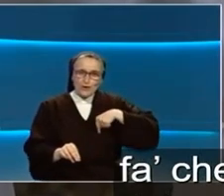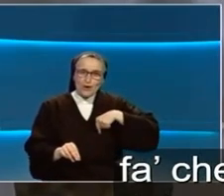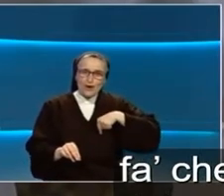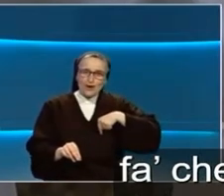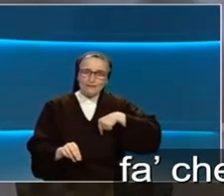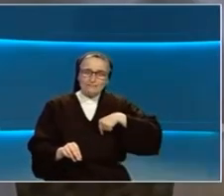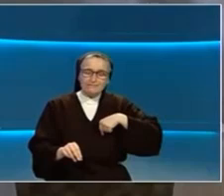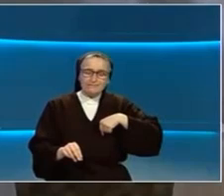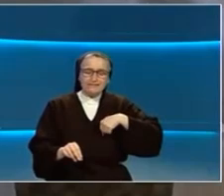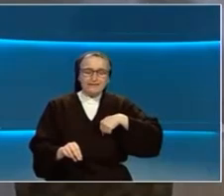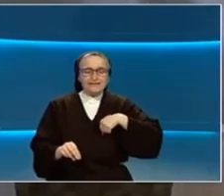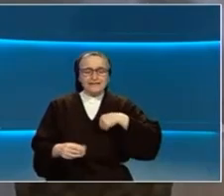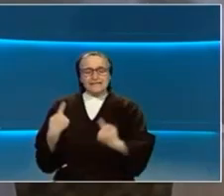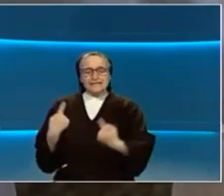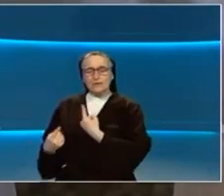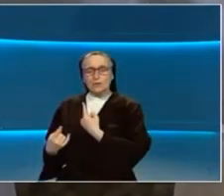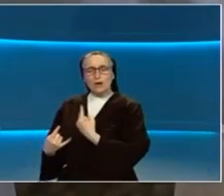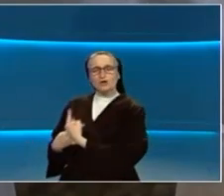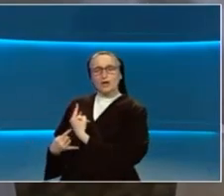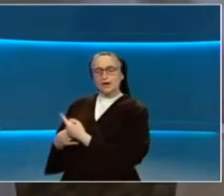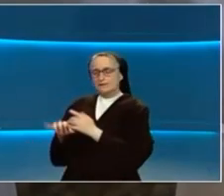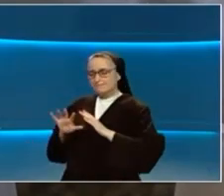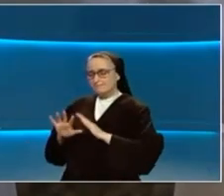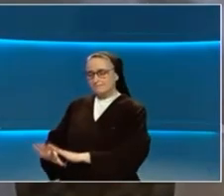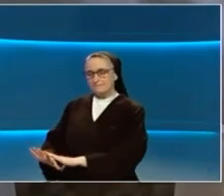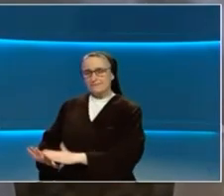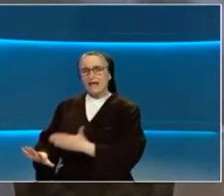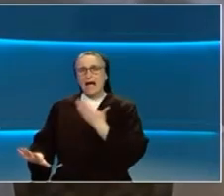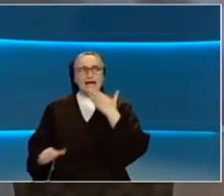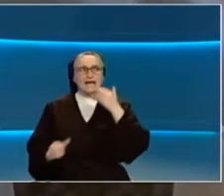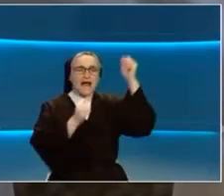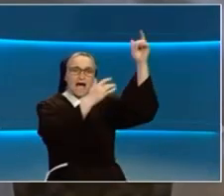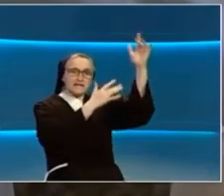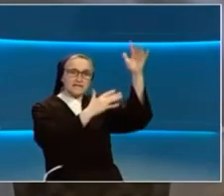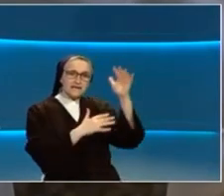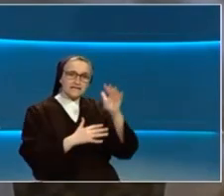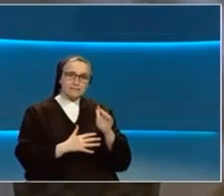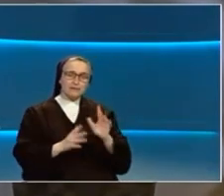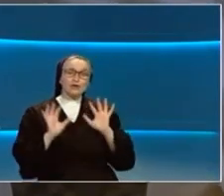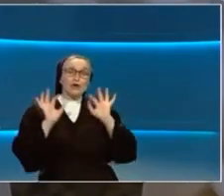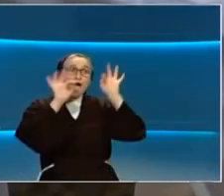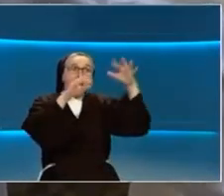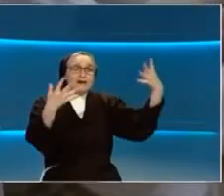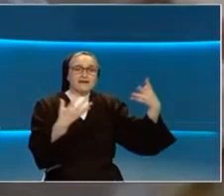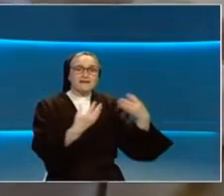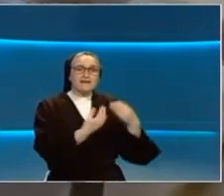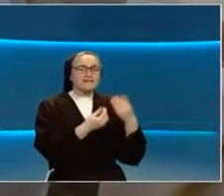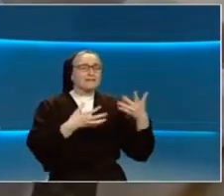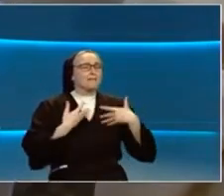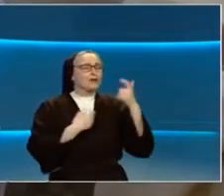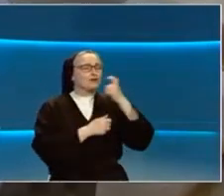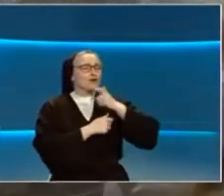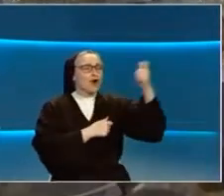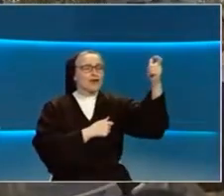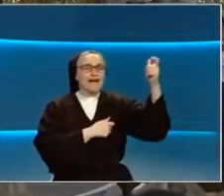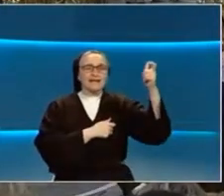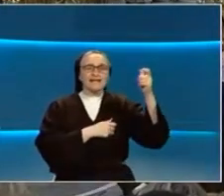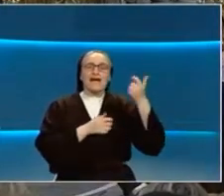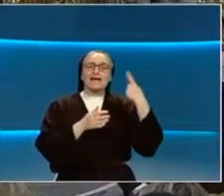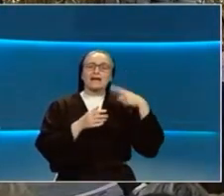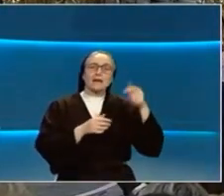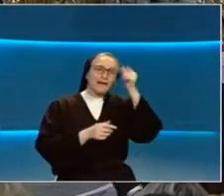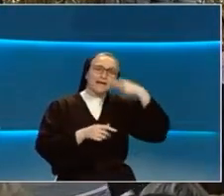a celestia gaudia pervenire. Per Christum Dominum nostrum. Amen.